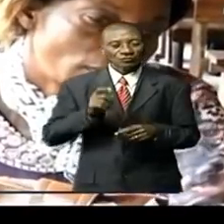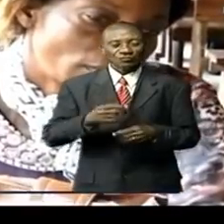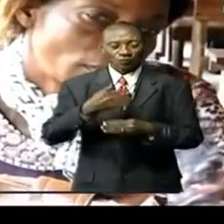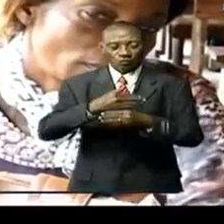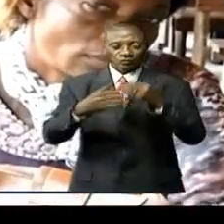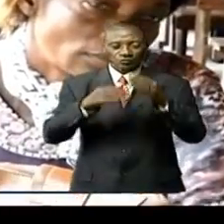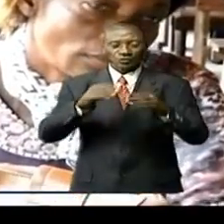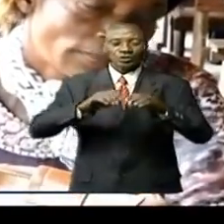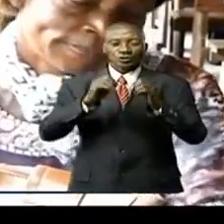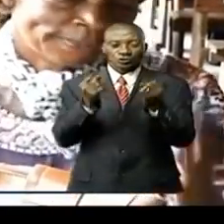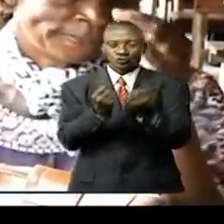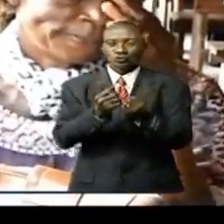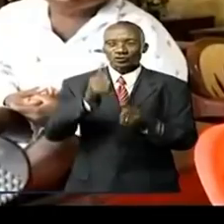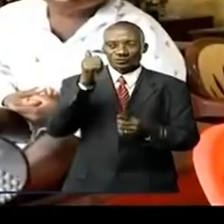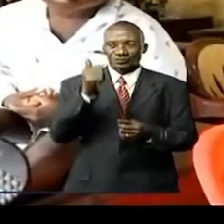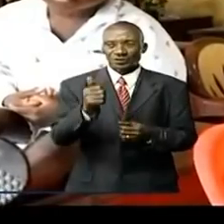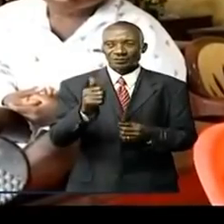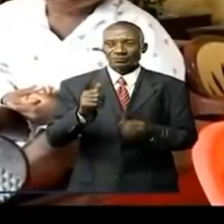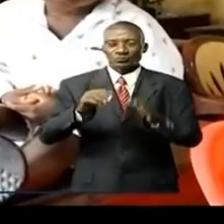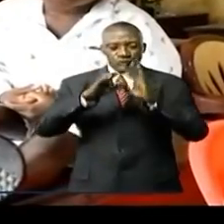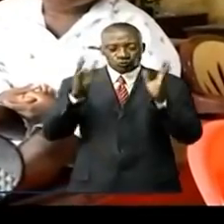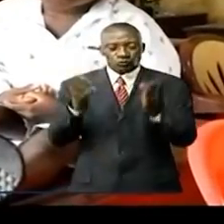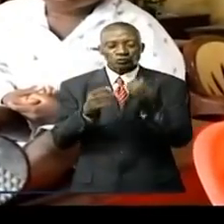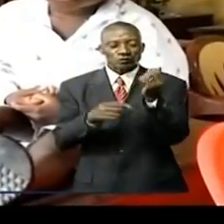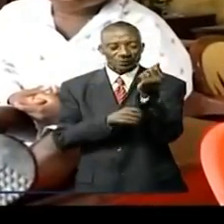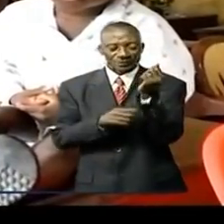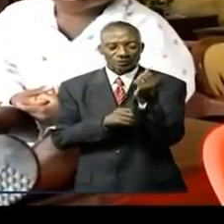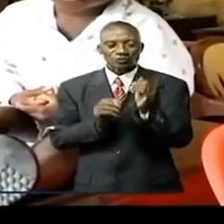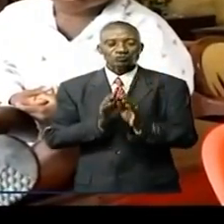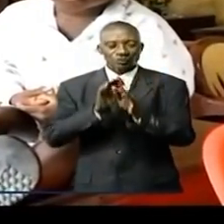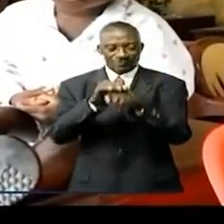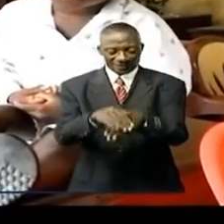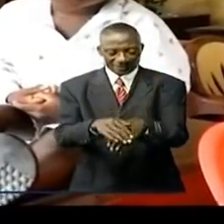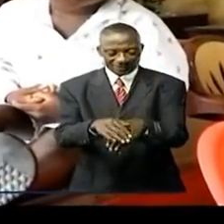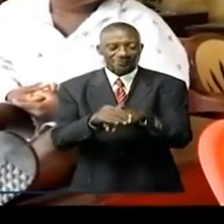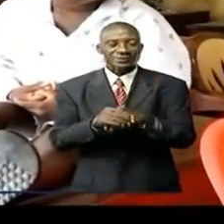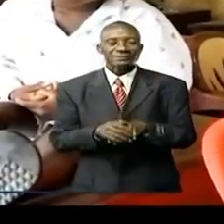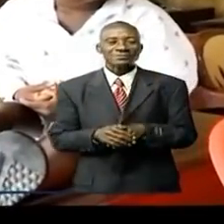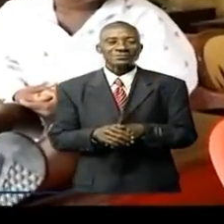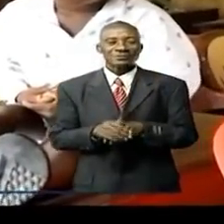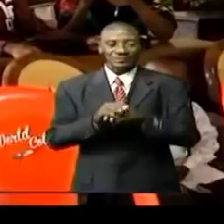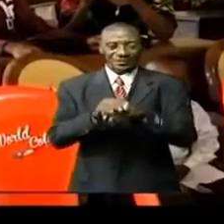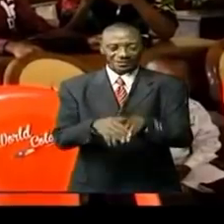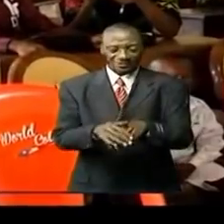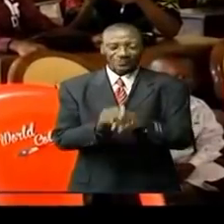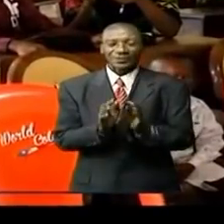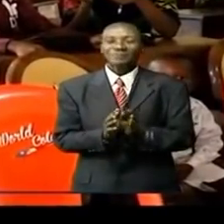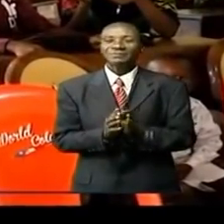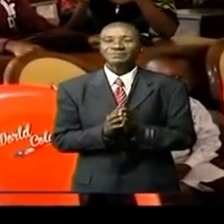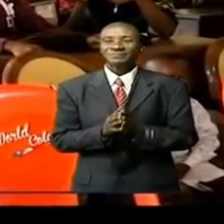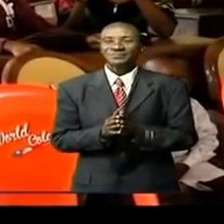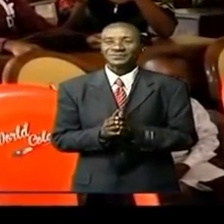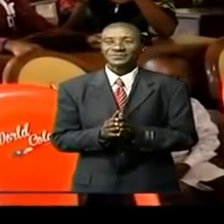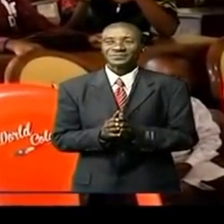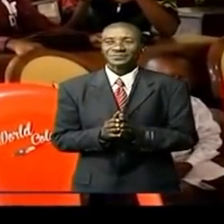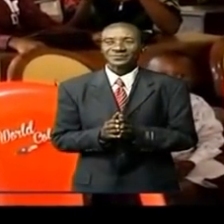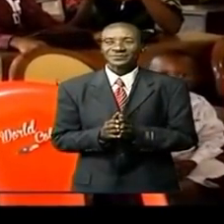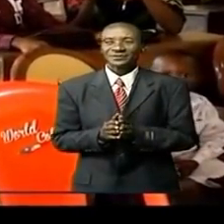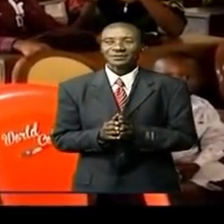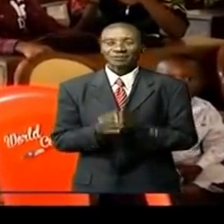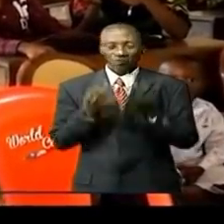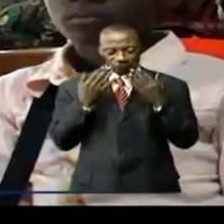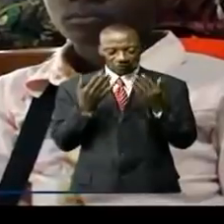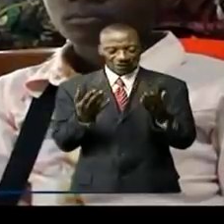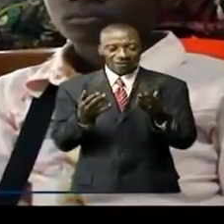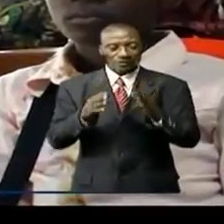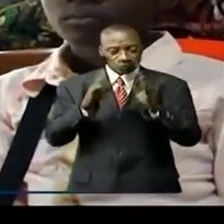inclusive où tout le monde mettra à profit ses capacités en ces temps de Covid-19. C'est le thème développé au cours d'une